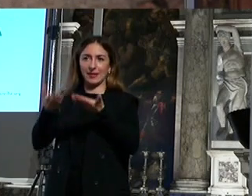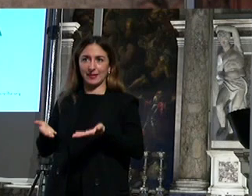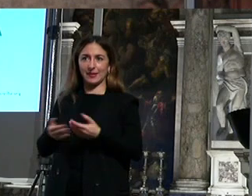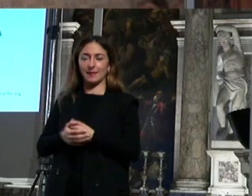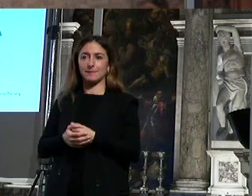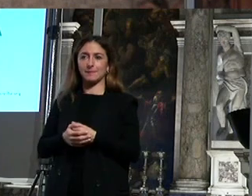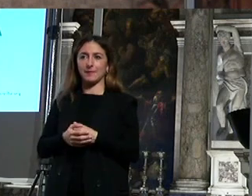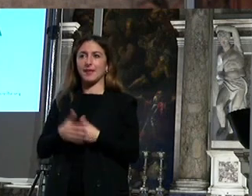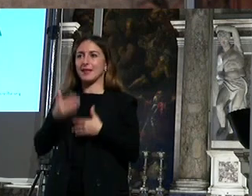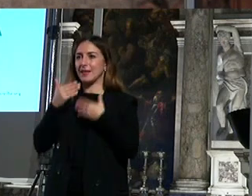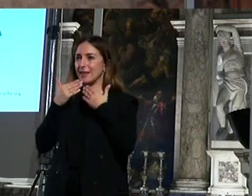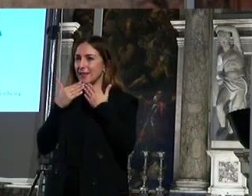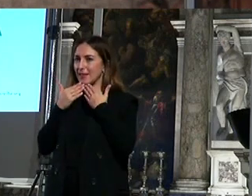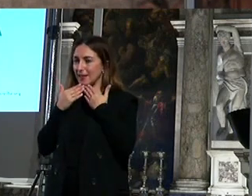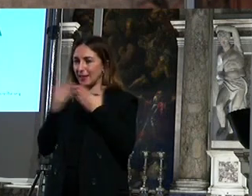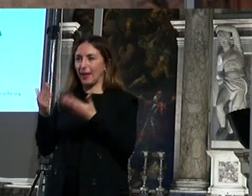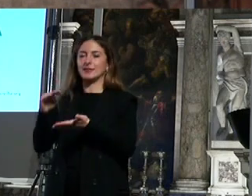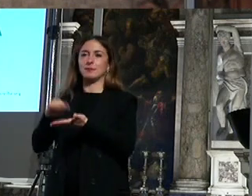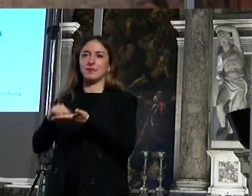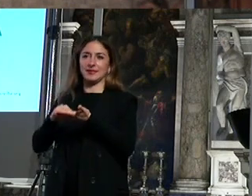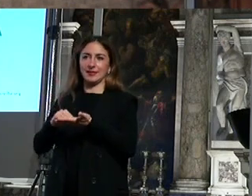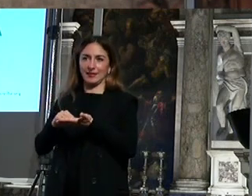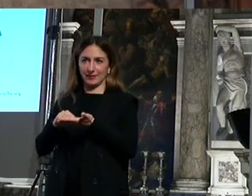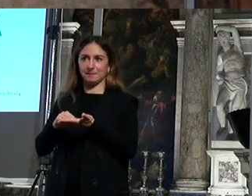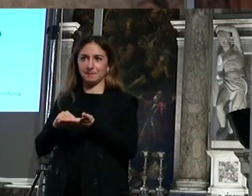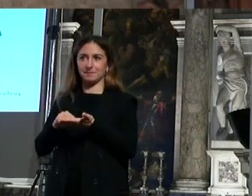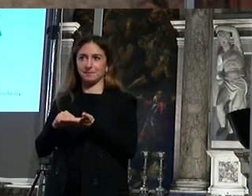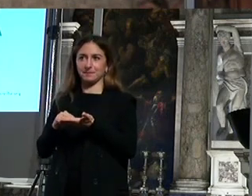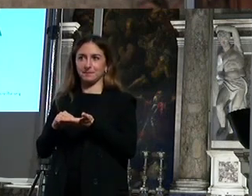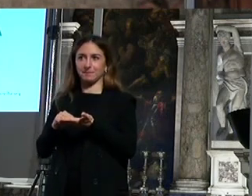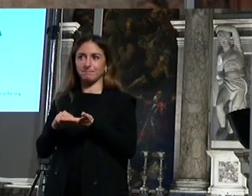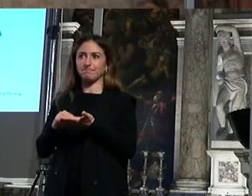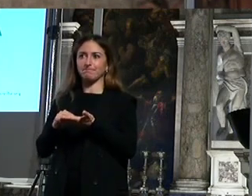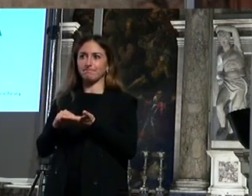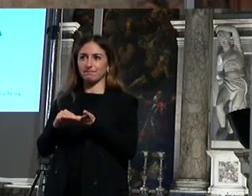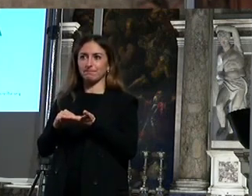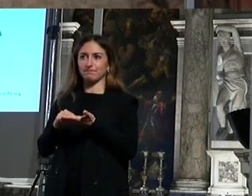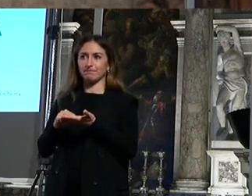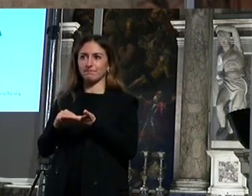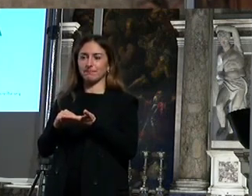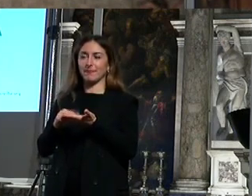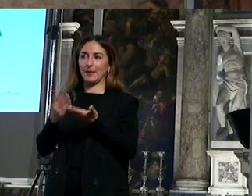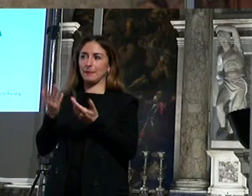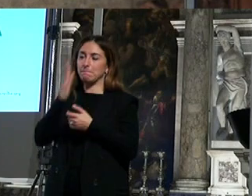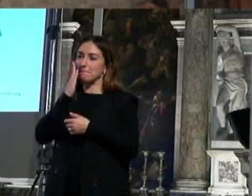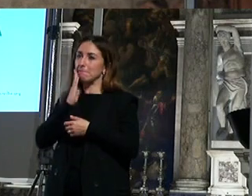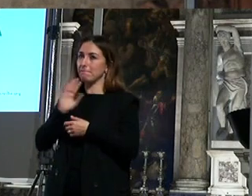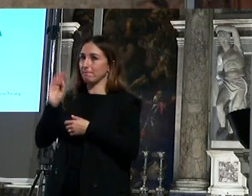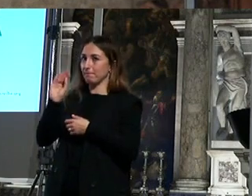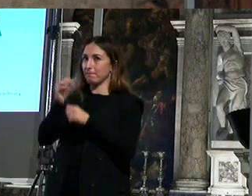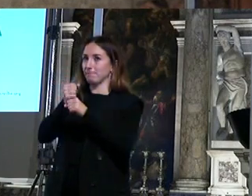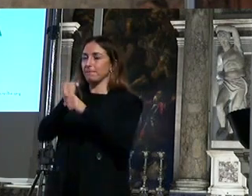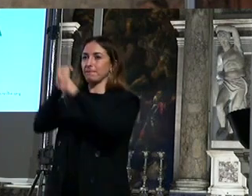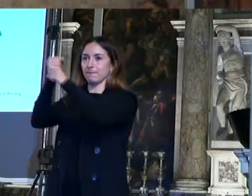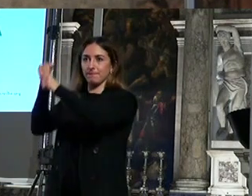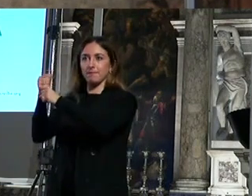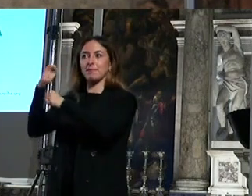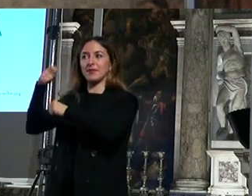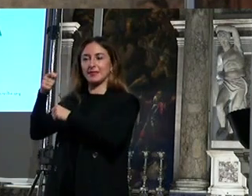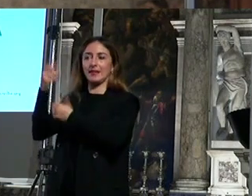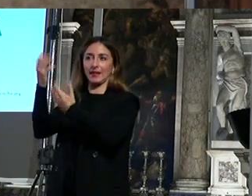che appunto ringrazio della sua presenza e gli chiedo di portare i nostri ringraziamenti anche alla